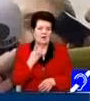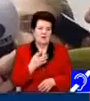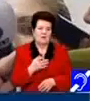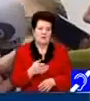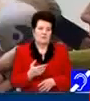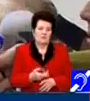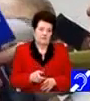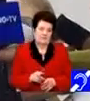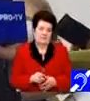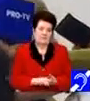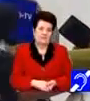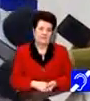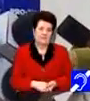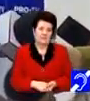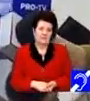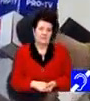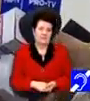nu mănânc. E simplu.